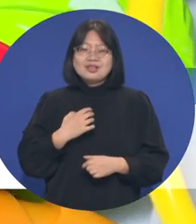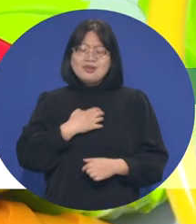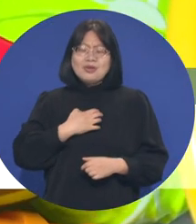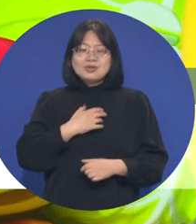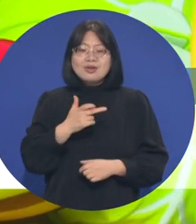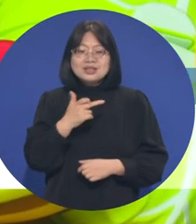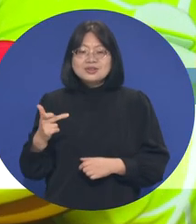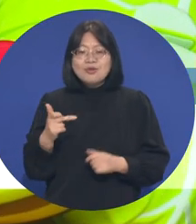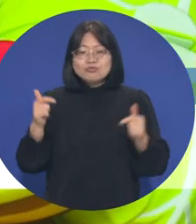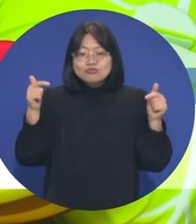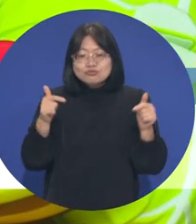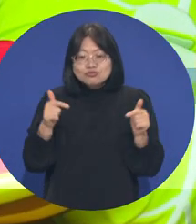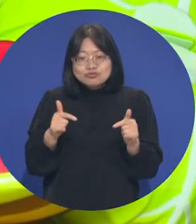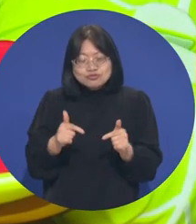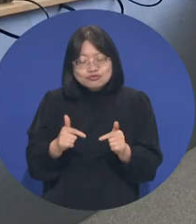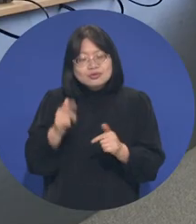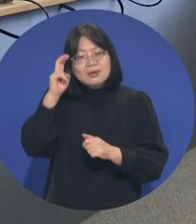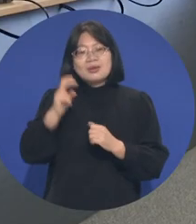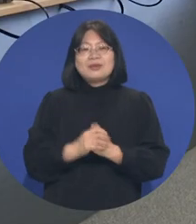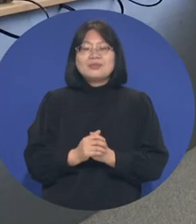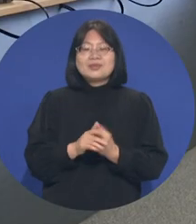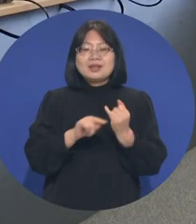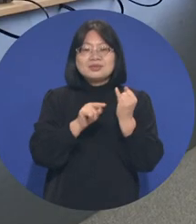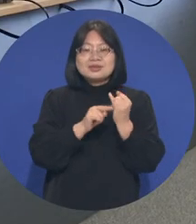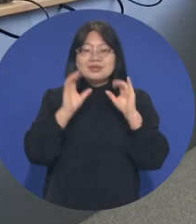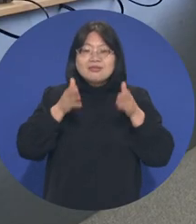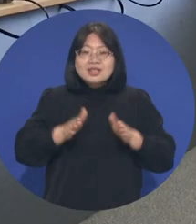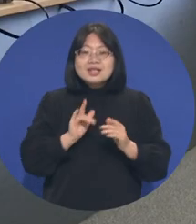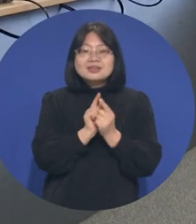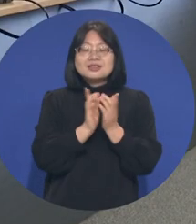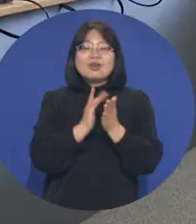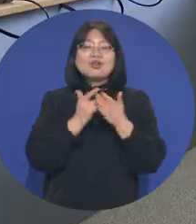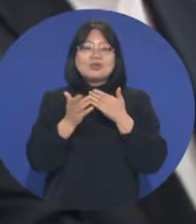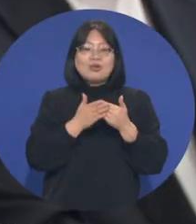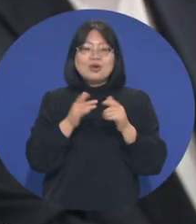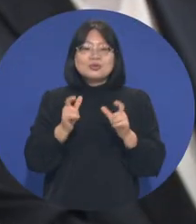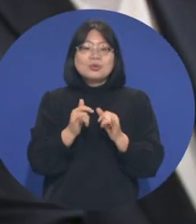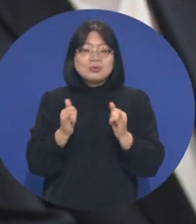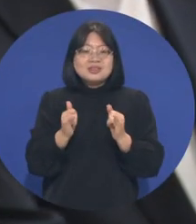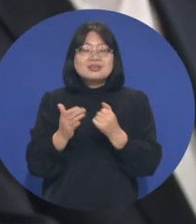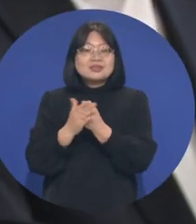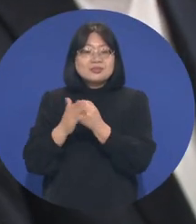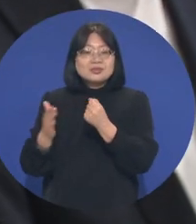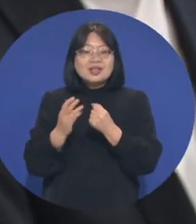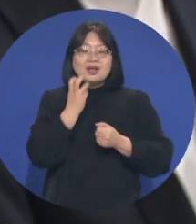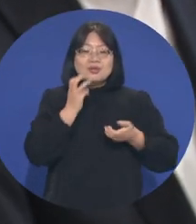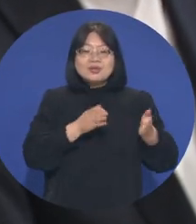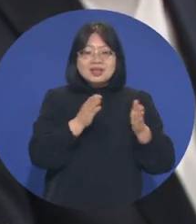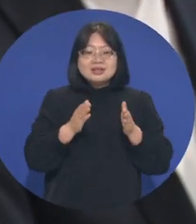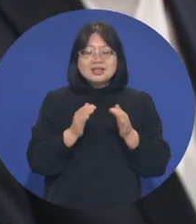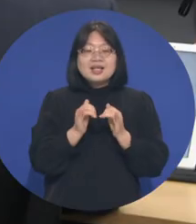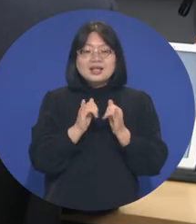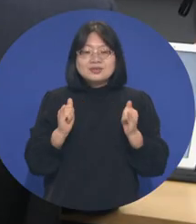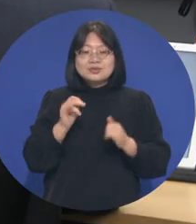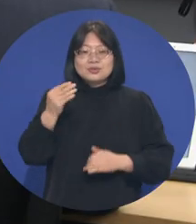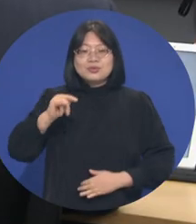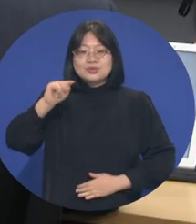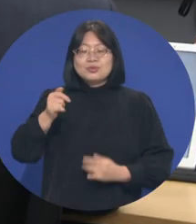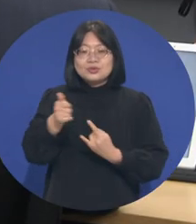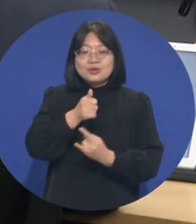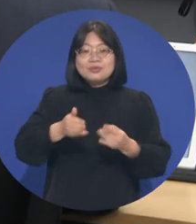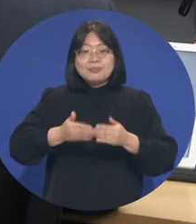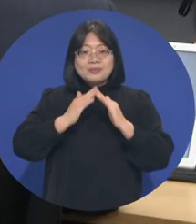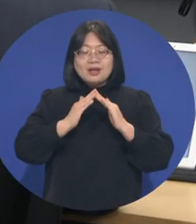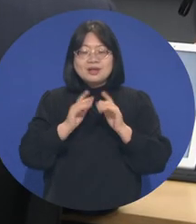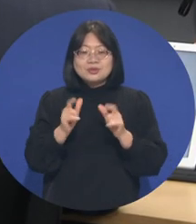같은 부분을 조금 임신과 출산을 직접 겪는 것은 도미님만큼 경기도는 인구 톡톡 위원회를